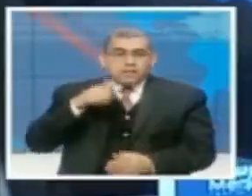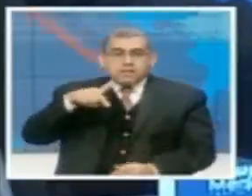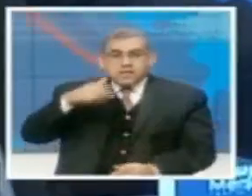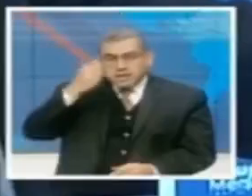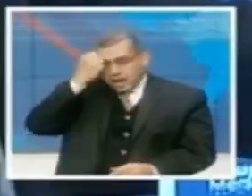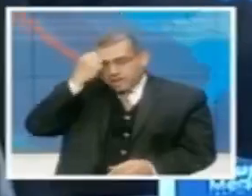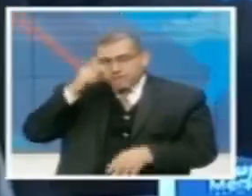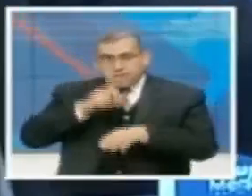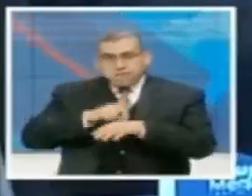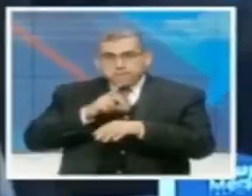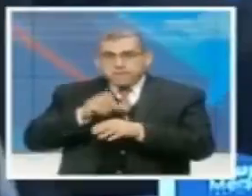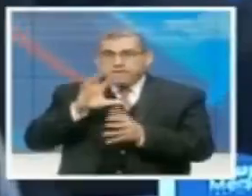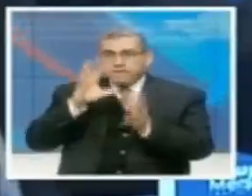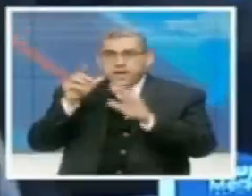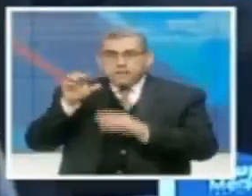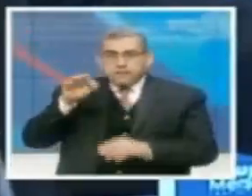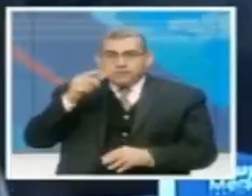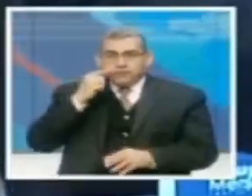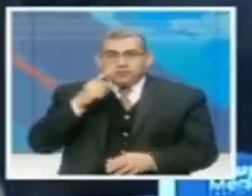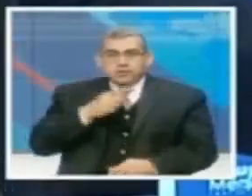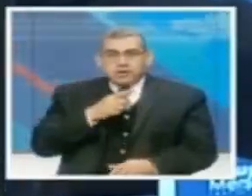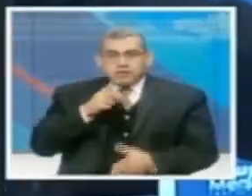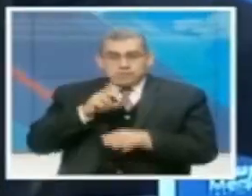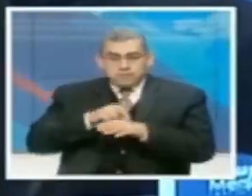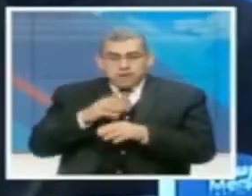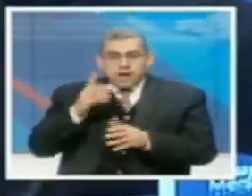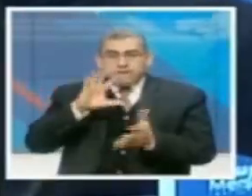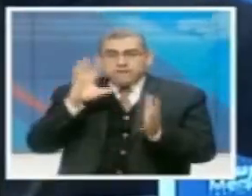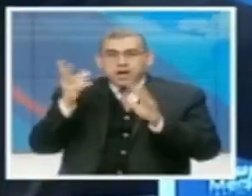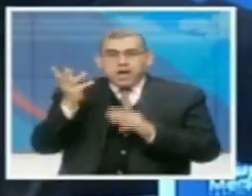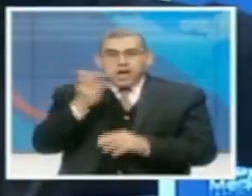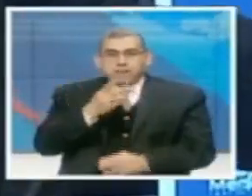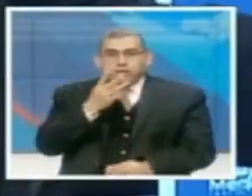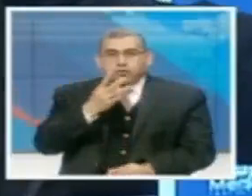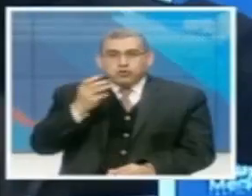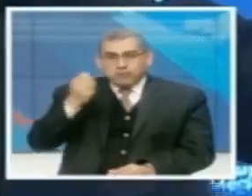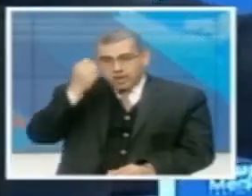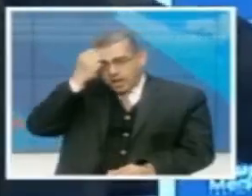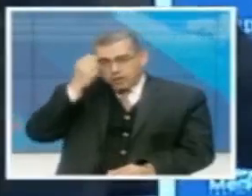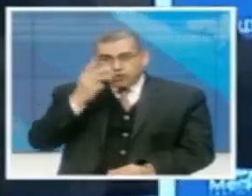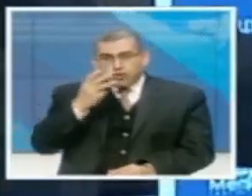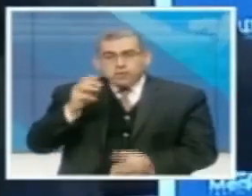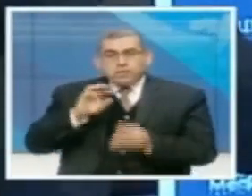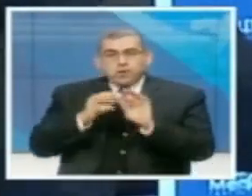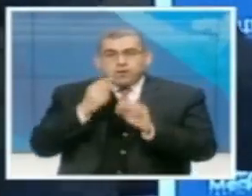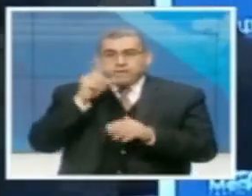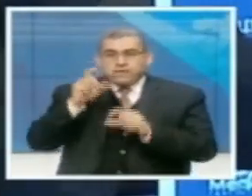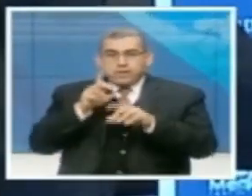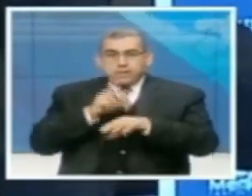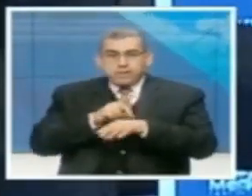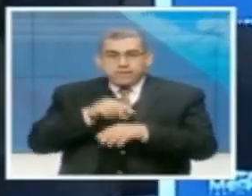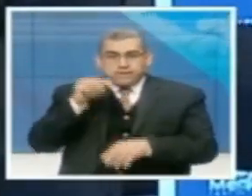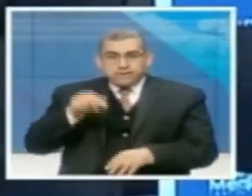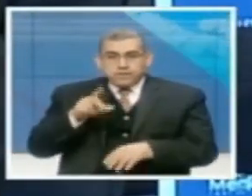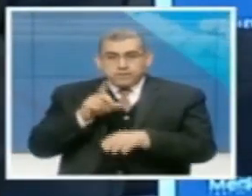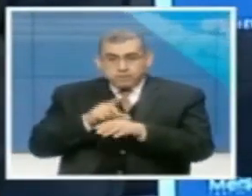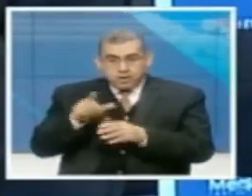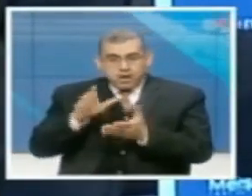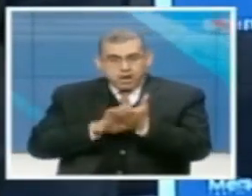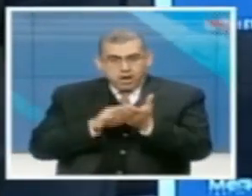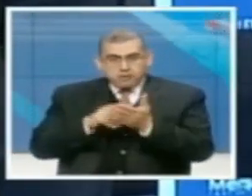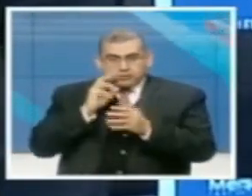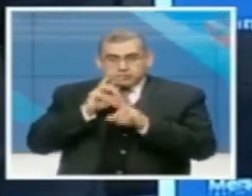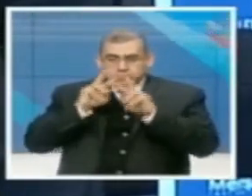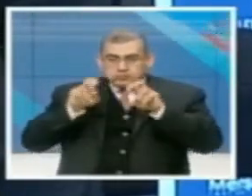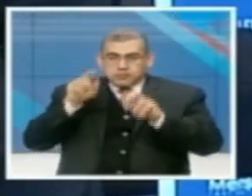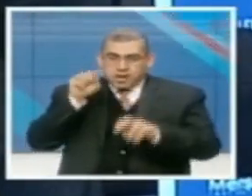مرض مصاب منها على مستوى العالم حوالي 300 مليون مريض، إذن هي محتاجة إلقاء الضوء